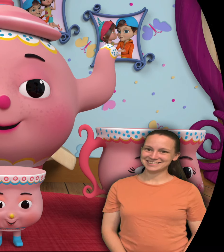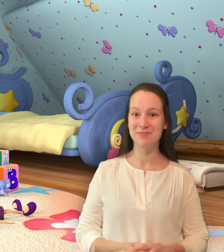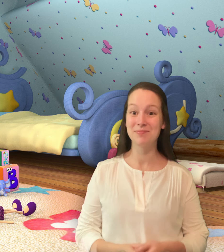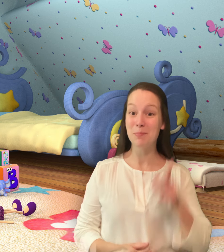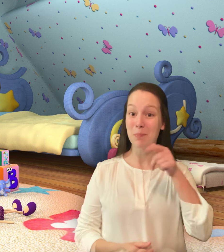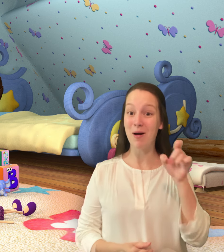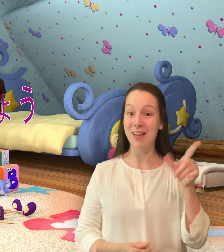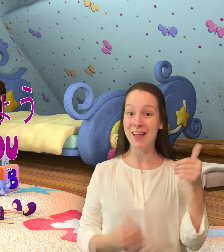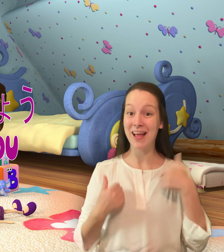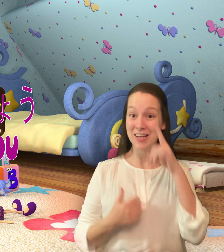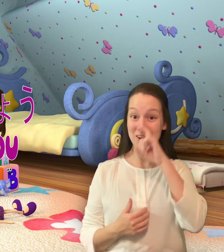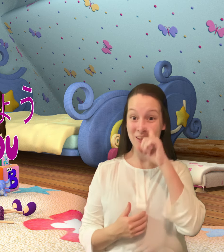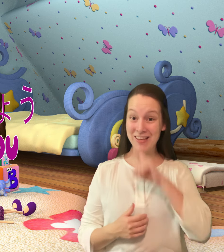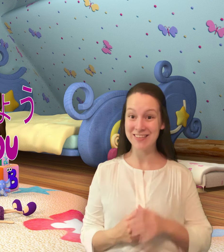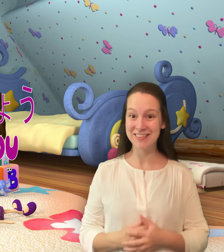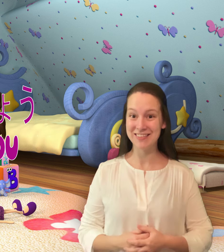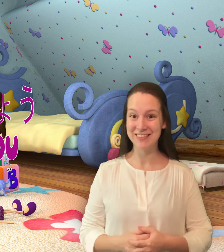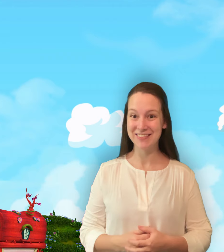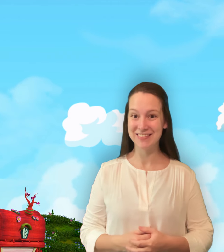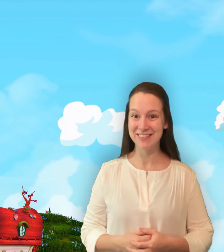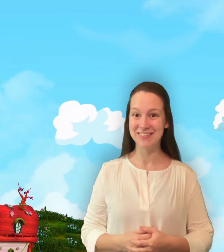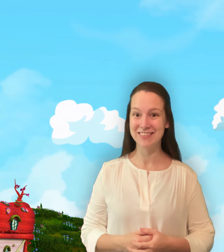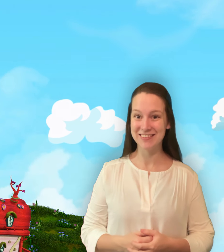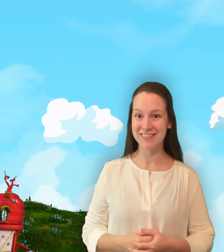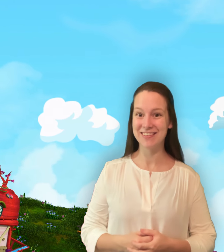ねポーリさんの